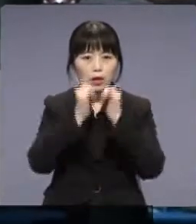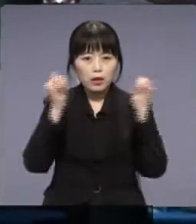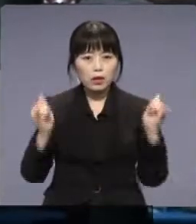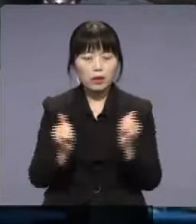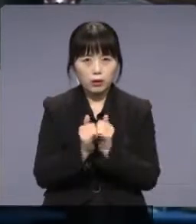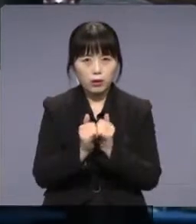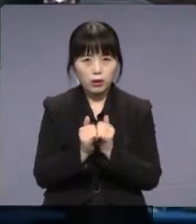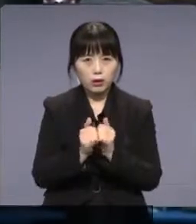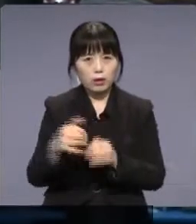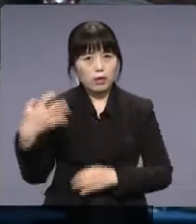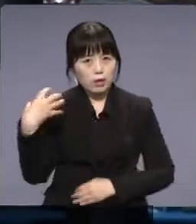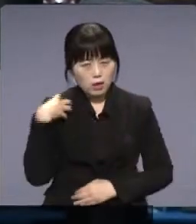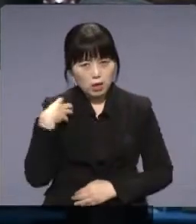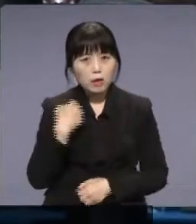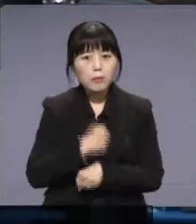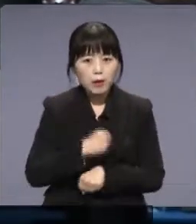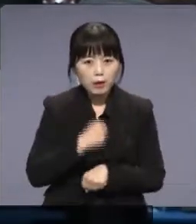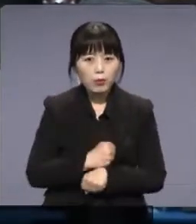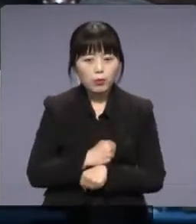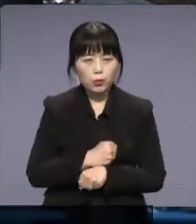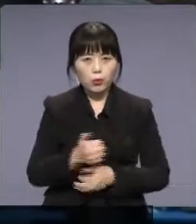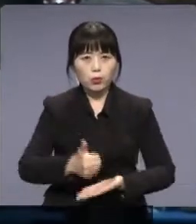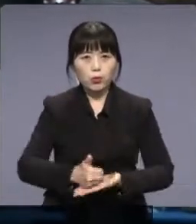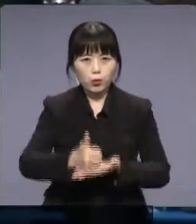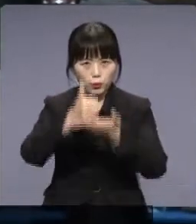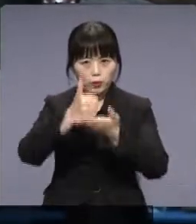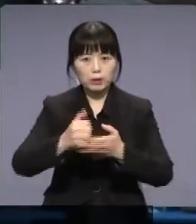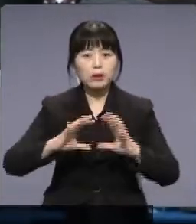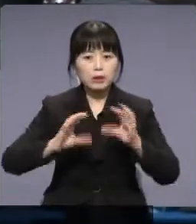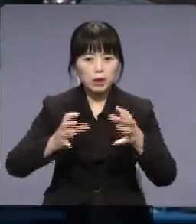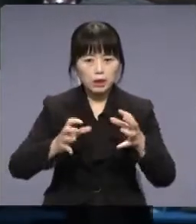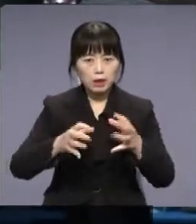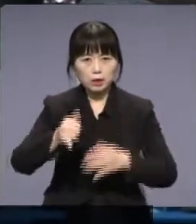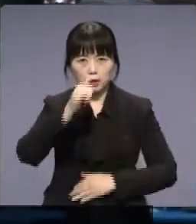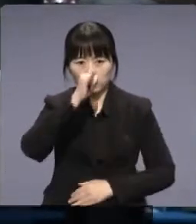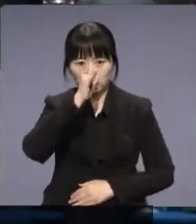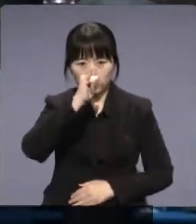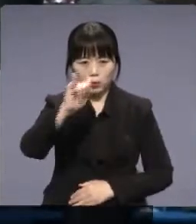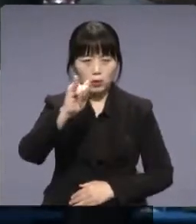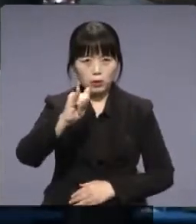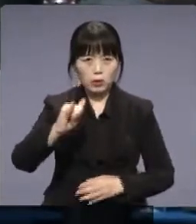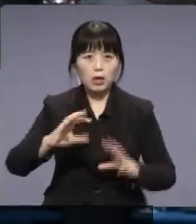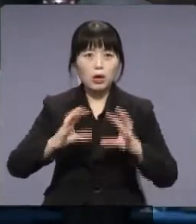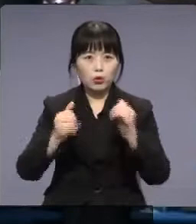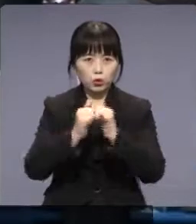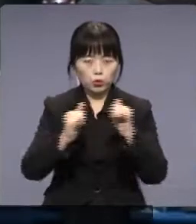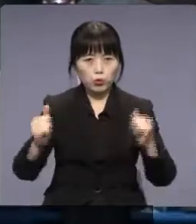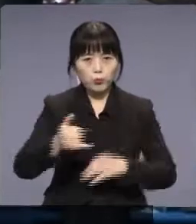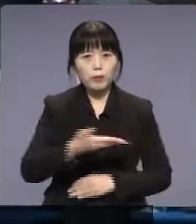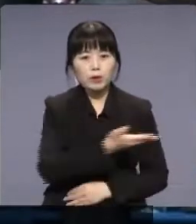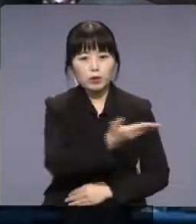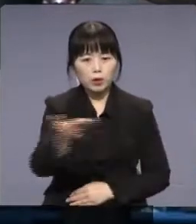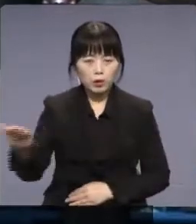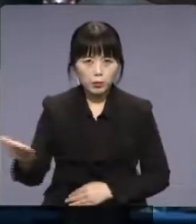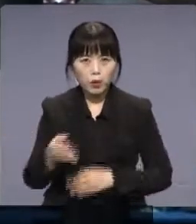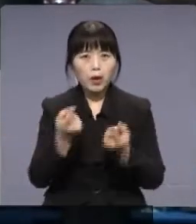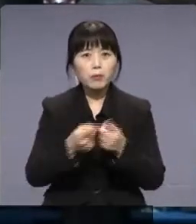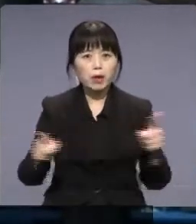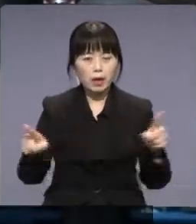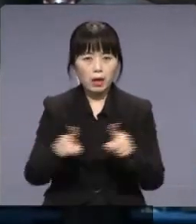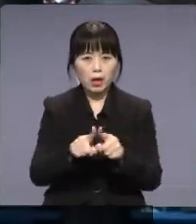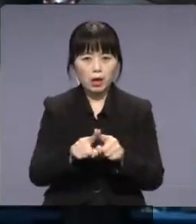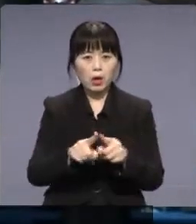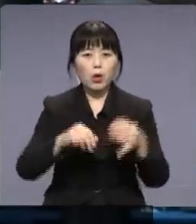국제사회에서 책임을 다하고 존경받는 나라를 위대한 국민 여러분과